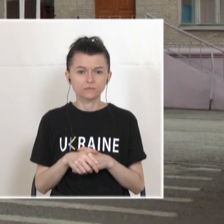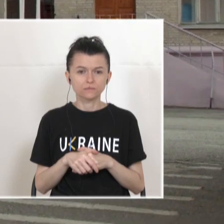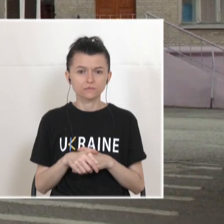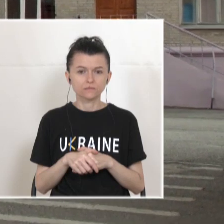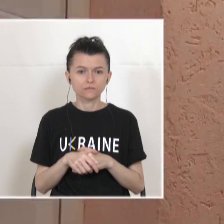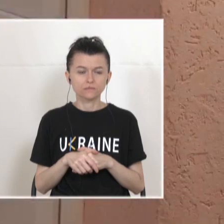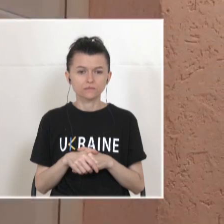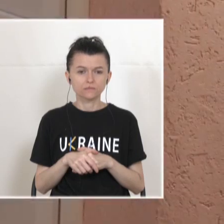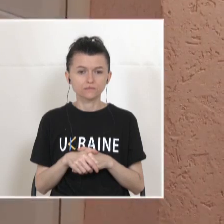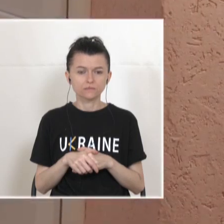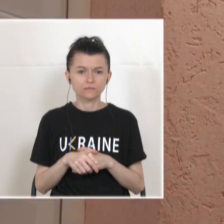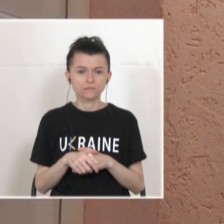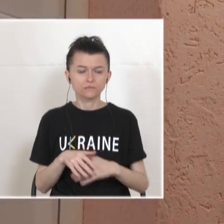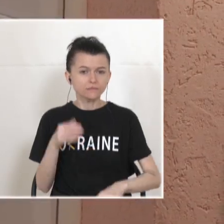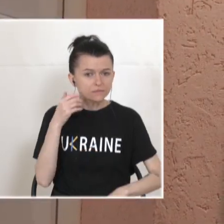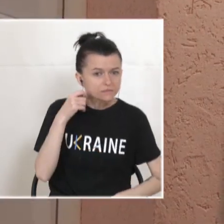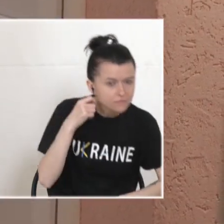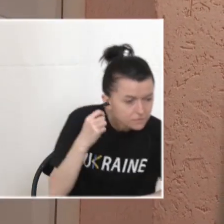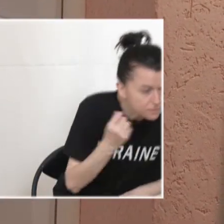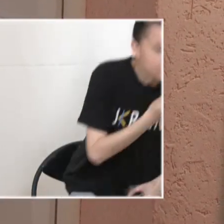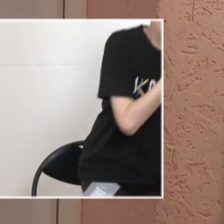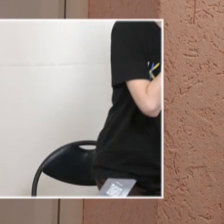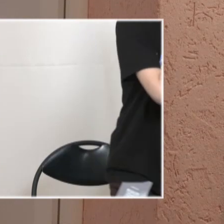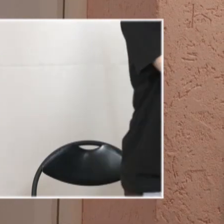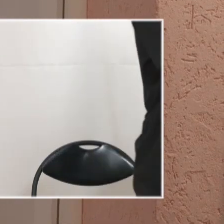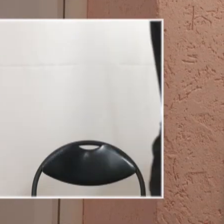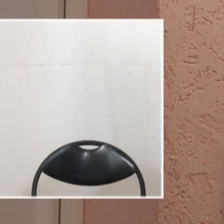Запоріжжя, 40 кілометрів від лінії фронту.